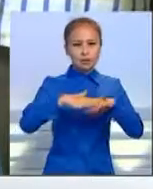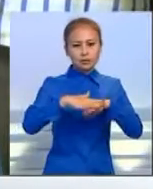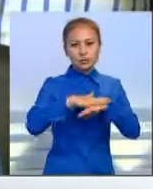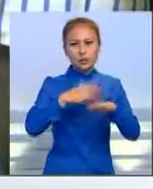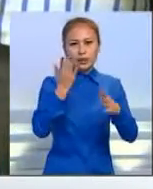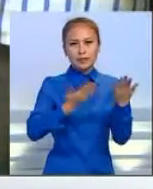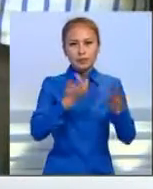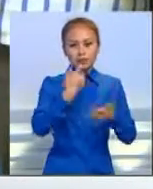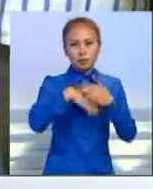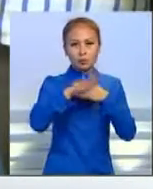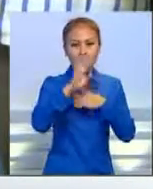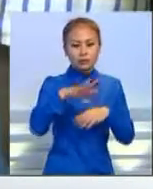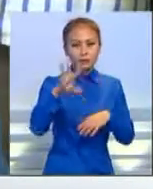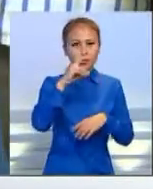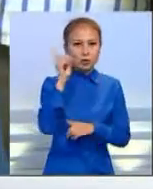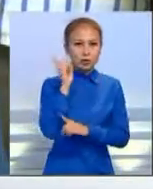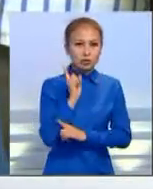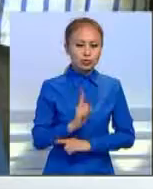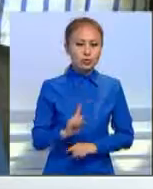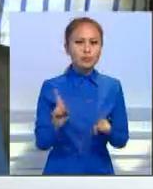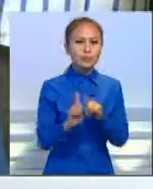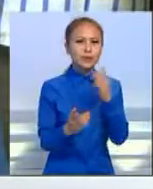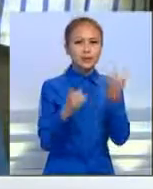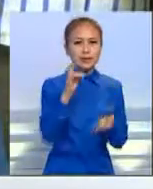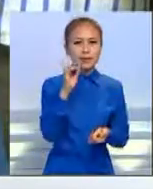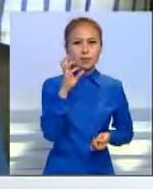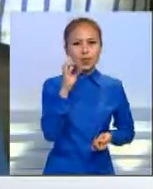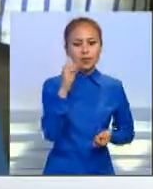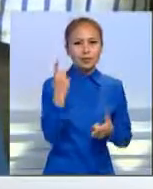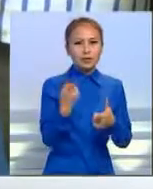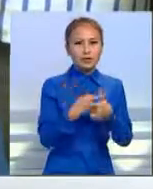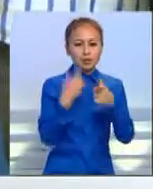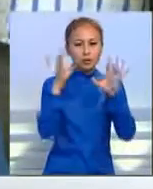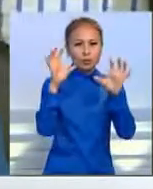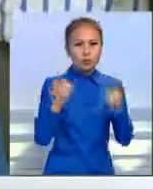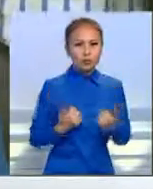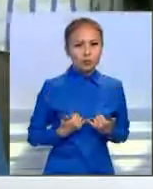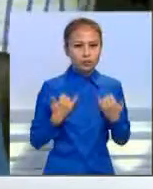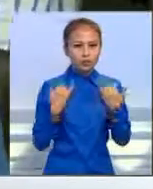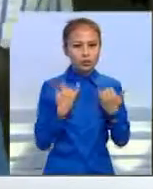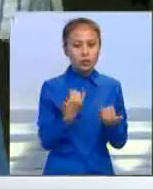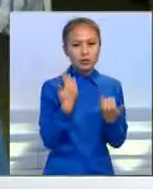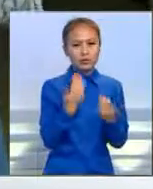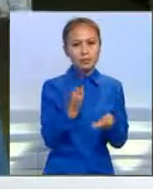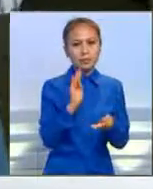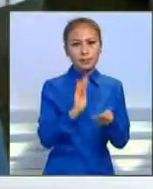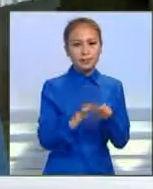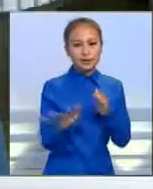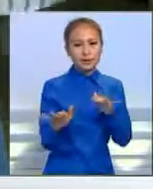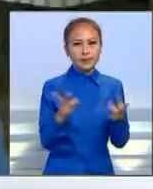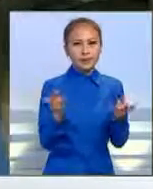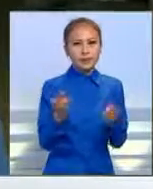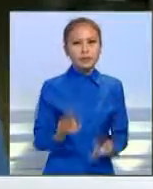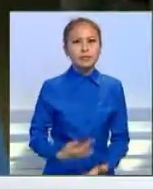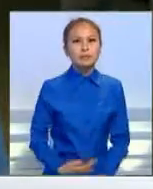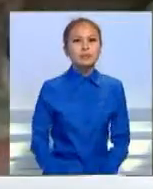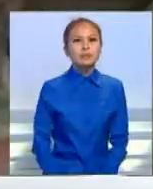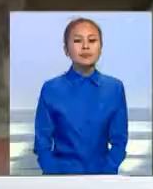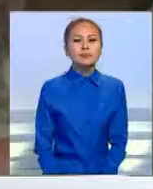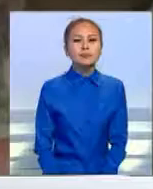атстафқыға кететтеген үміттежір. Президент Зимбабе ның ата заңын құрметтеп, соның шенберінде әрекет еті өгерек.